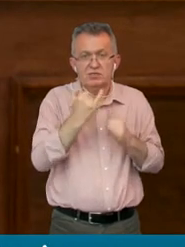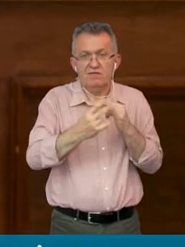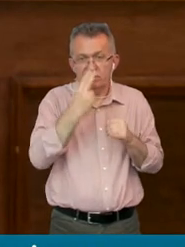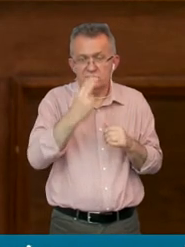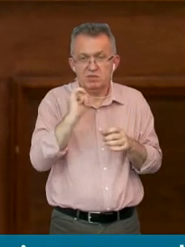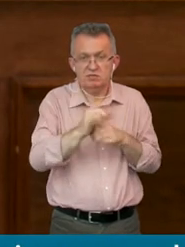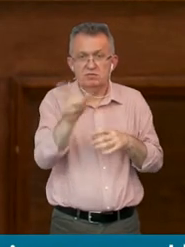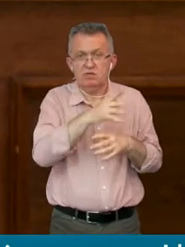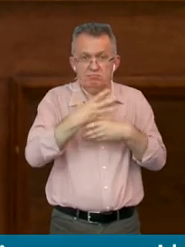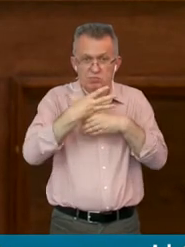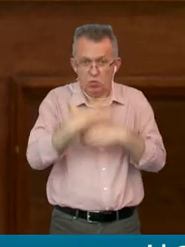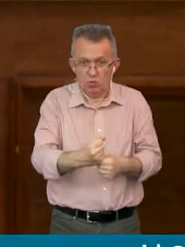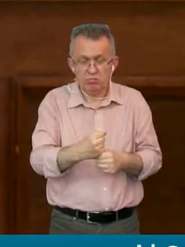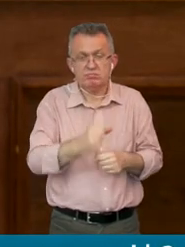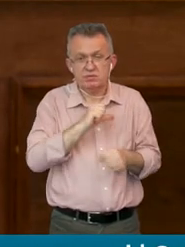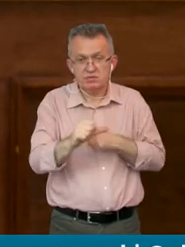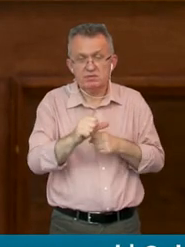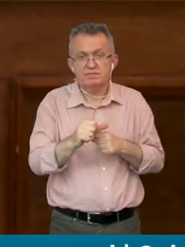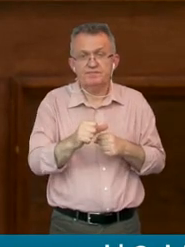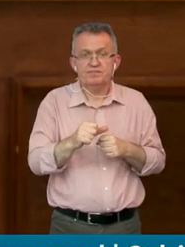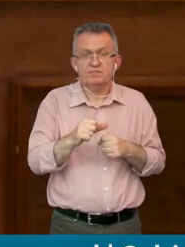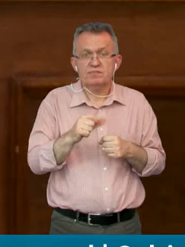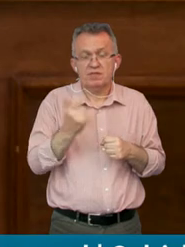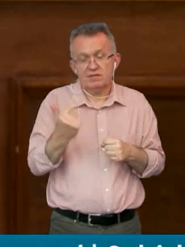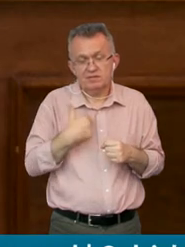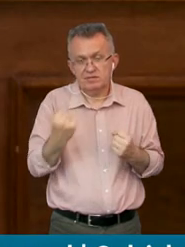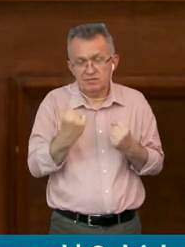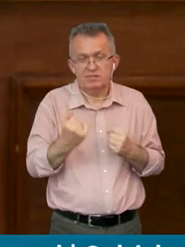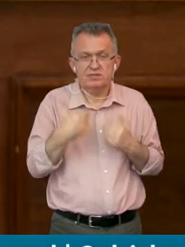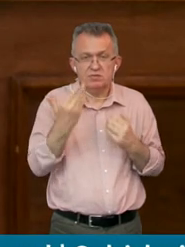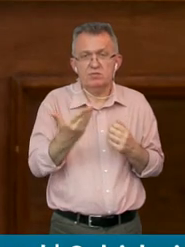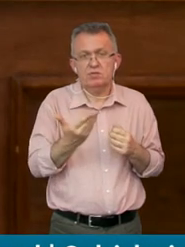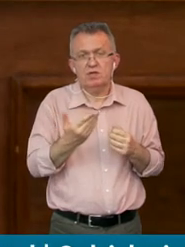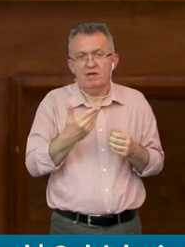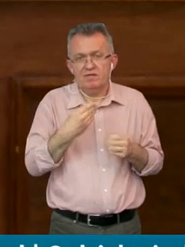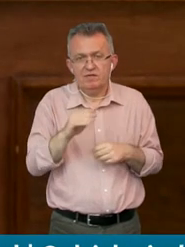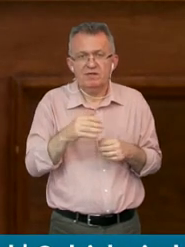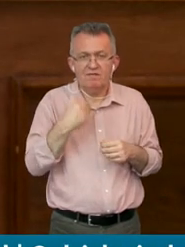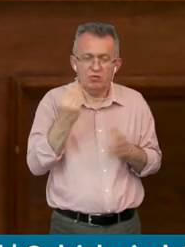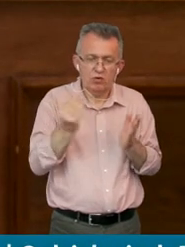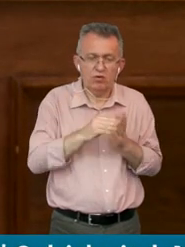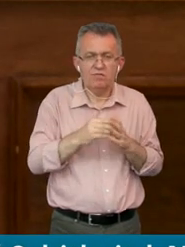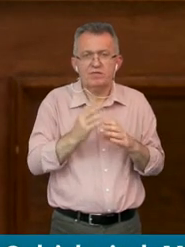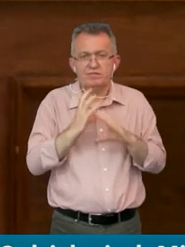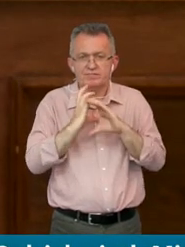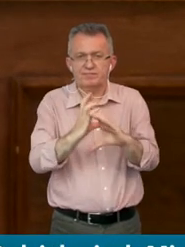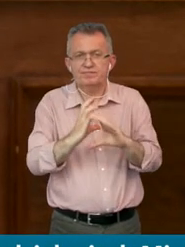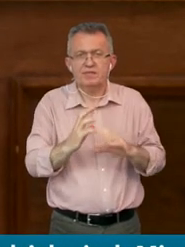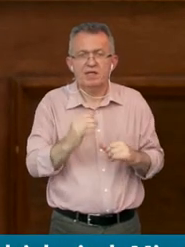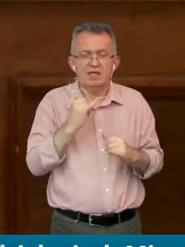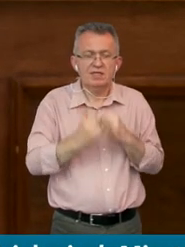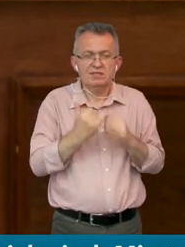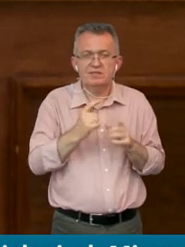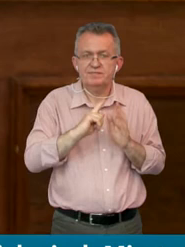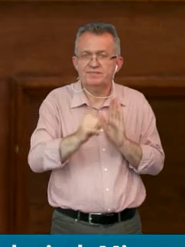się tłok, to staramy się w jakiś sposób to modyfikować, dając dodatkowe brygady. Natomiast